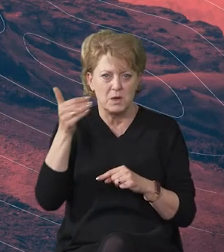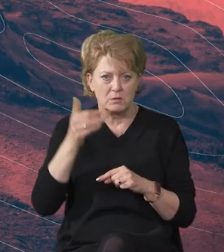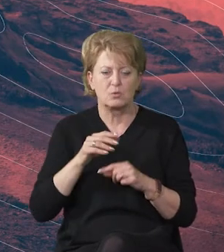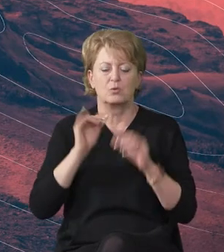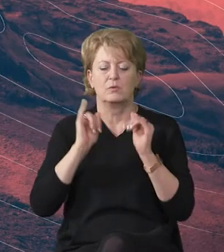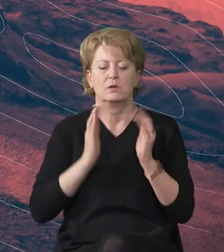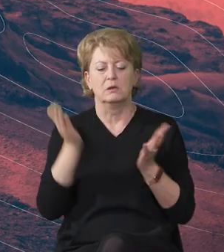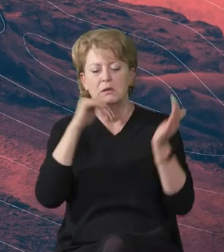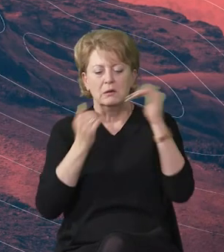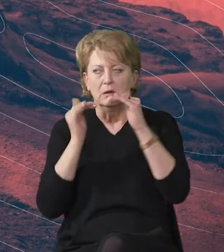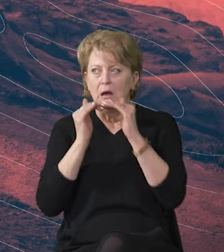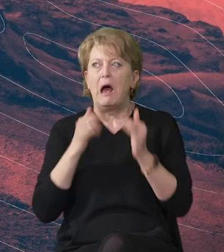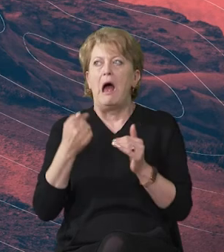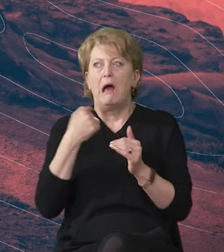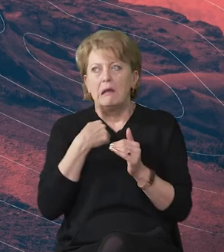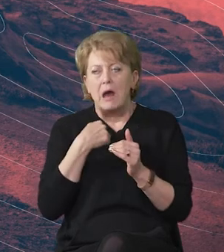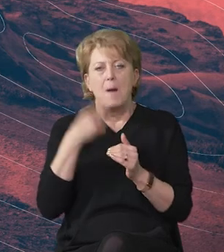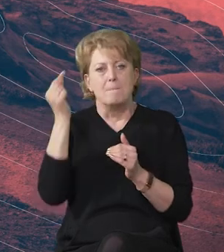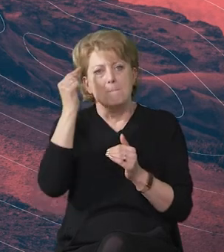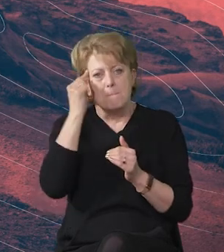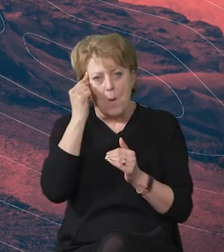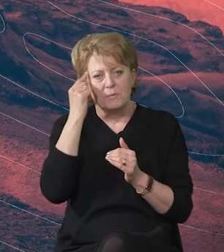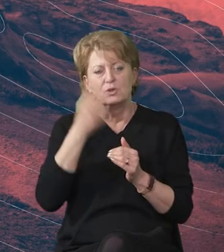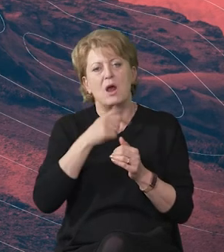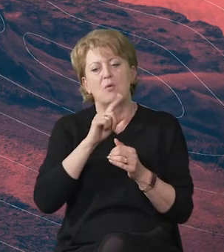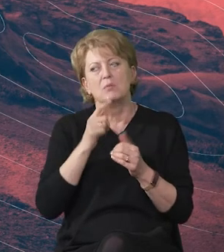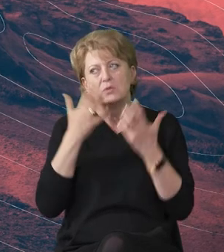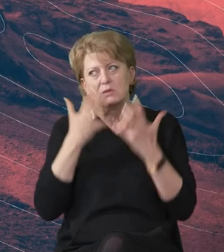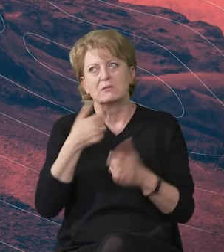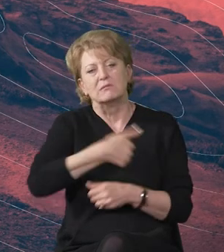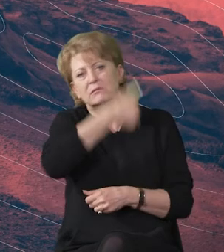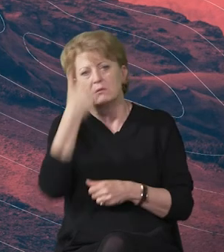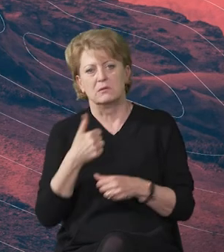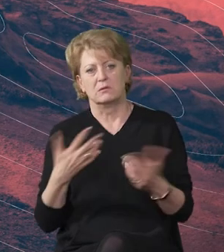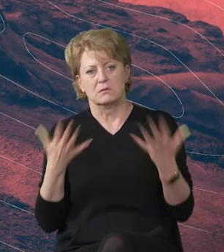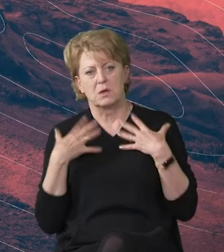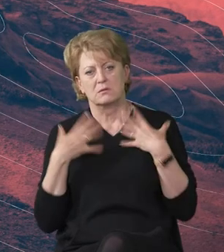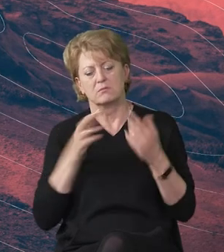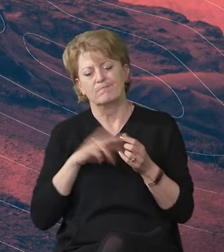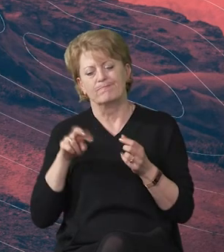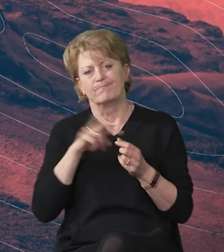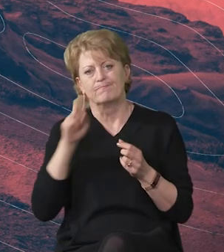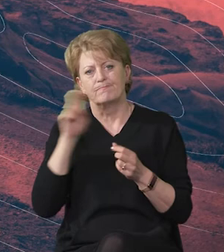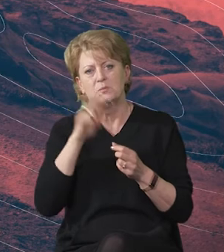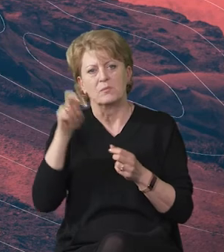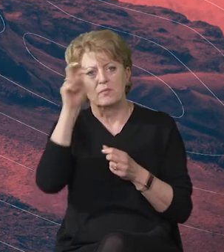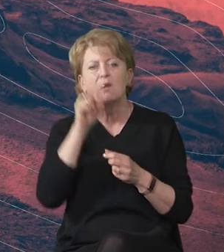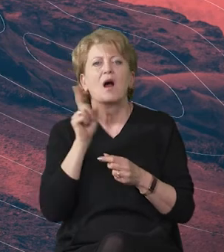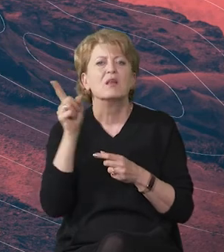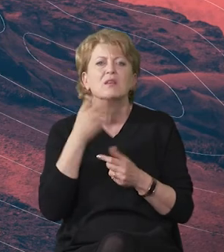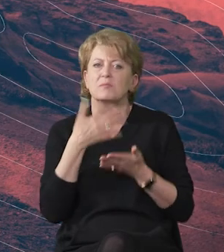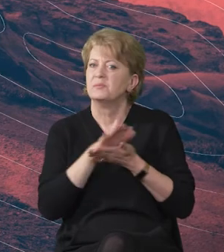trekking, a w zasadzie to był tak naprawdę jednodniowy spacer. Problem polega tylko na tym, że tam nie ma szlaków, nie